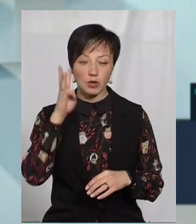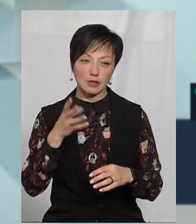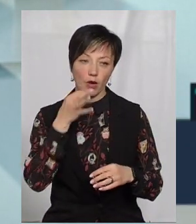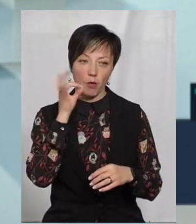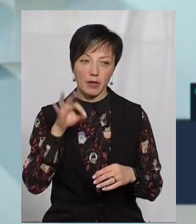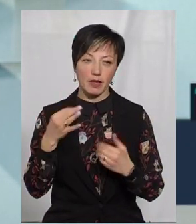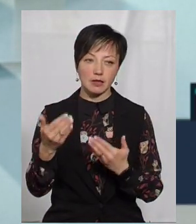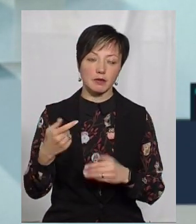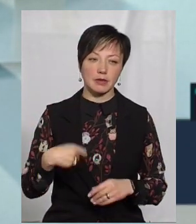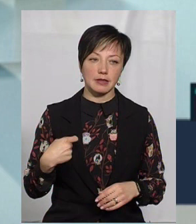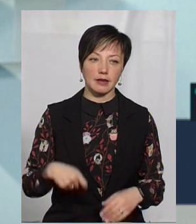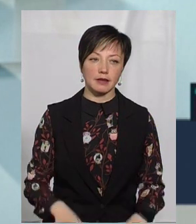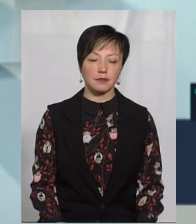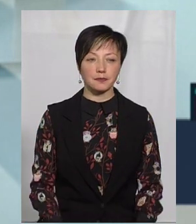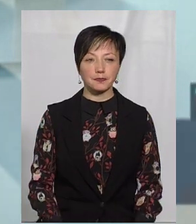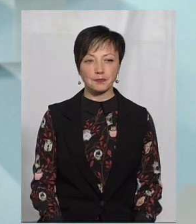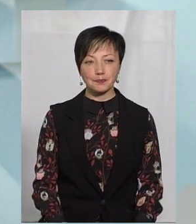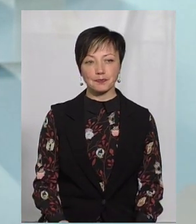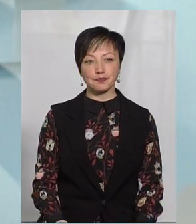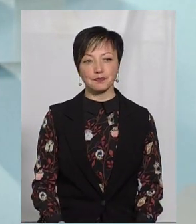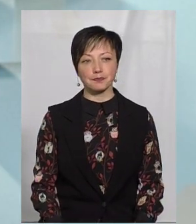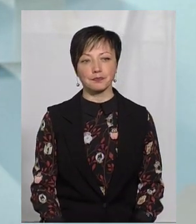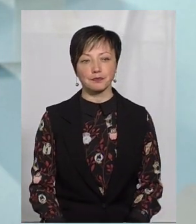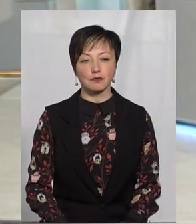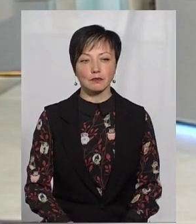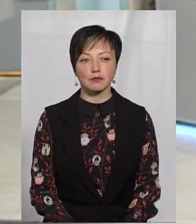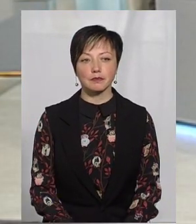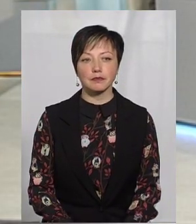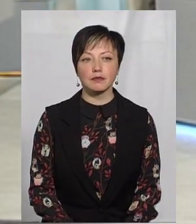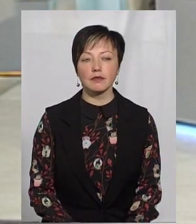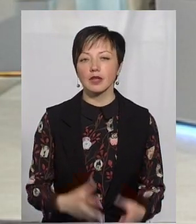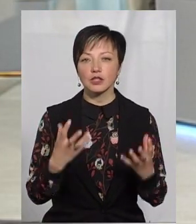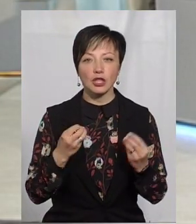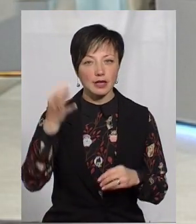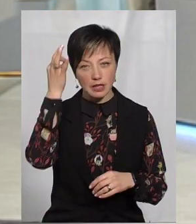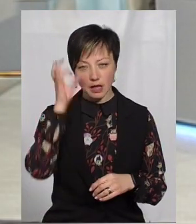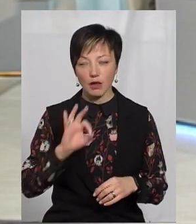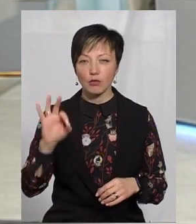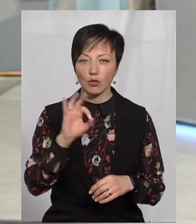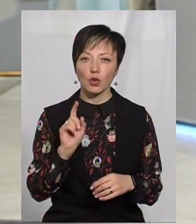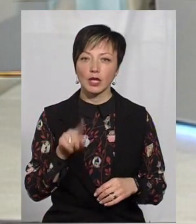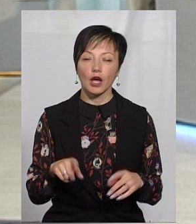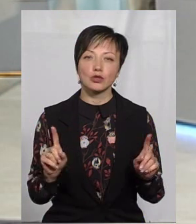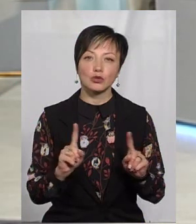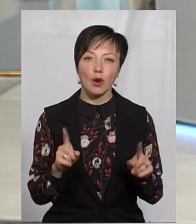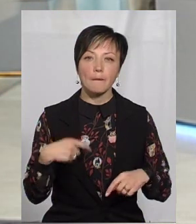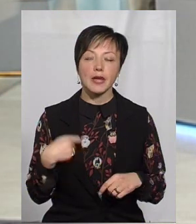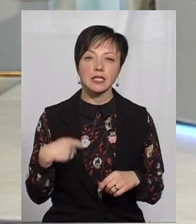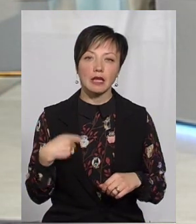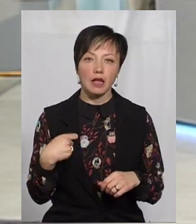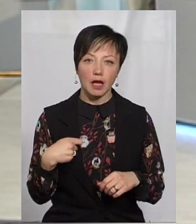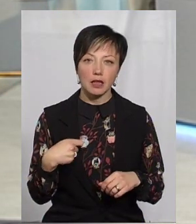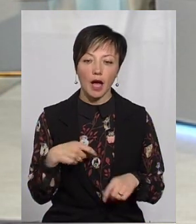вже компетенції президента. Тому так. Не згадали ми ще сьогодні про те, що